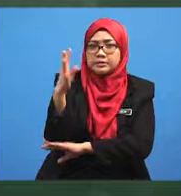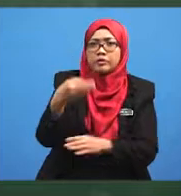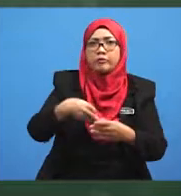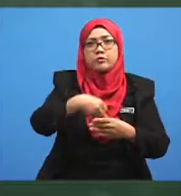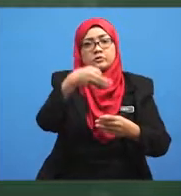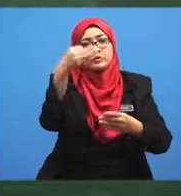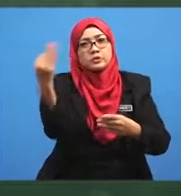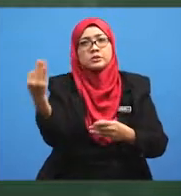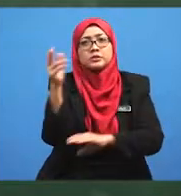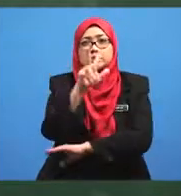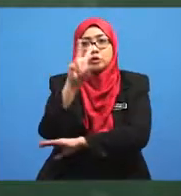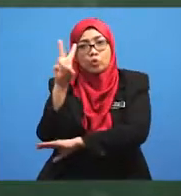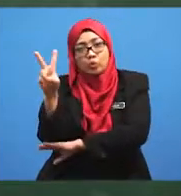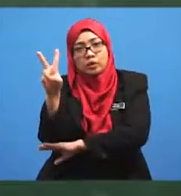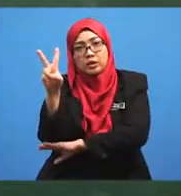fosforus 32,